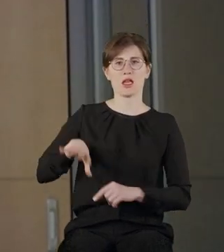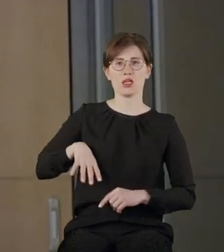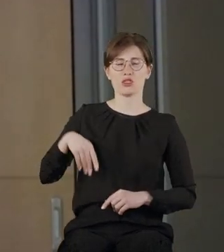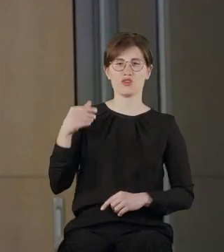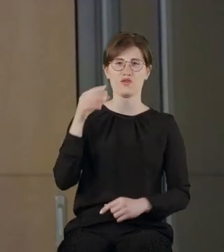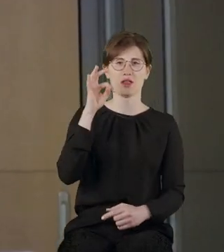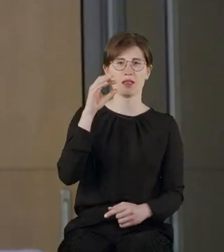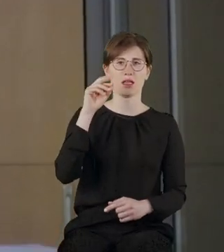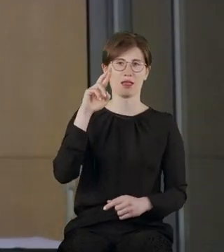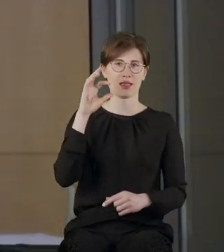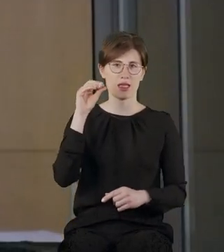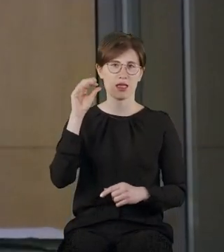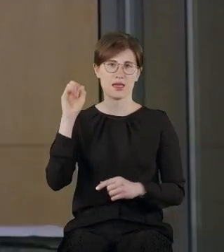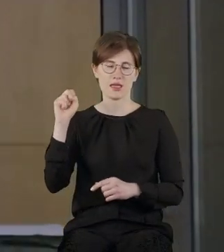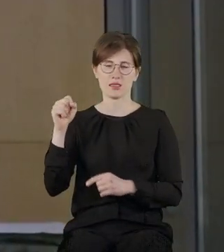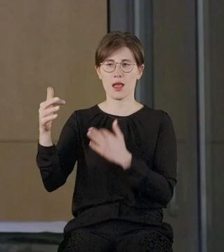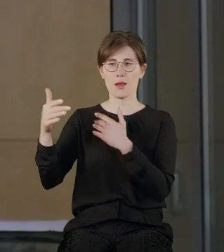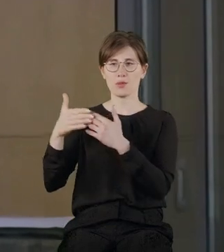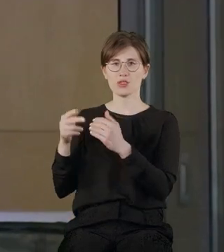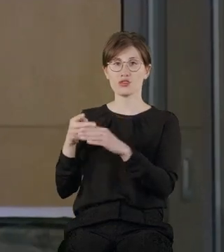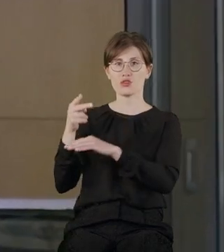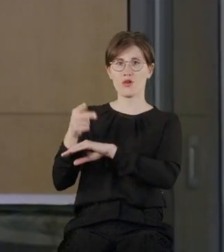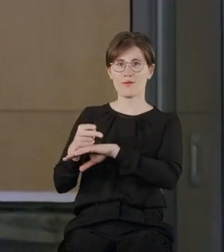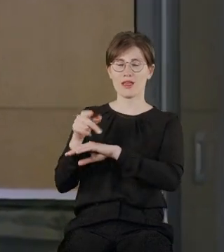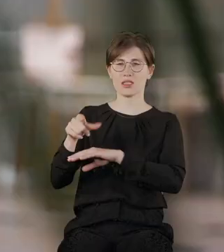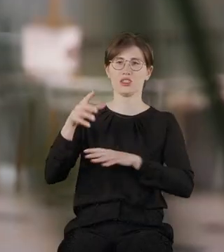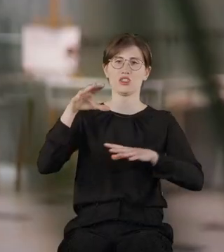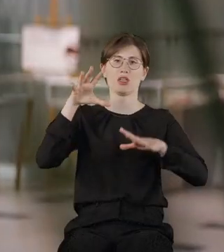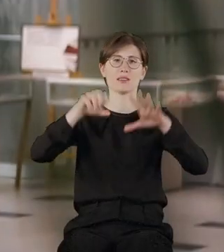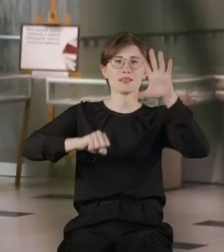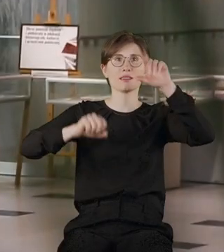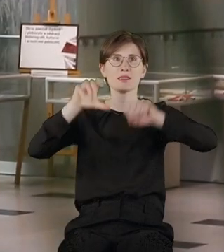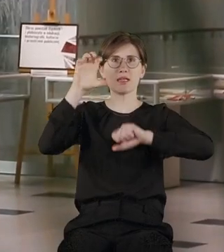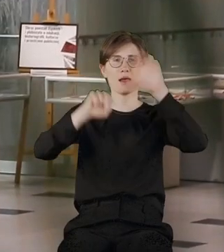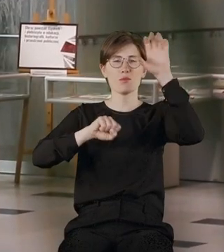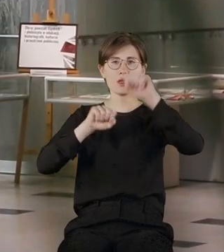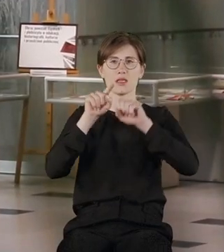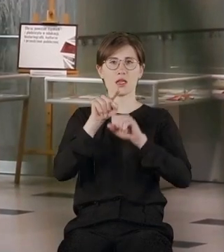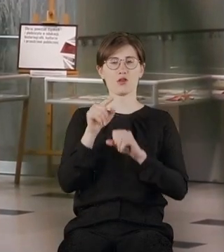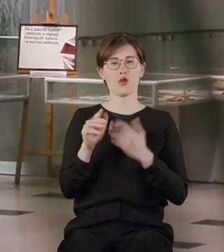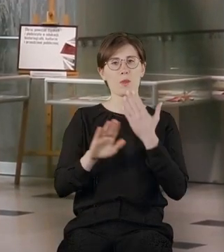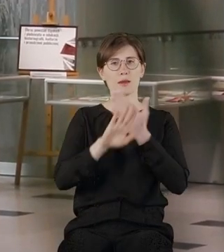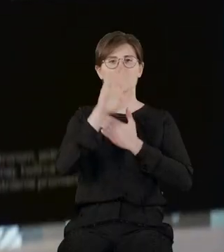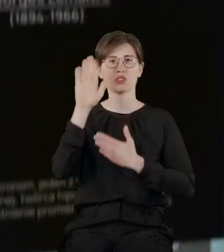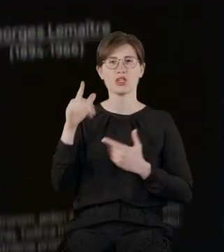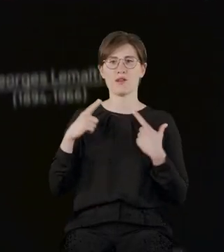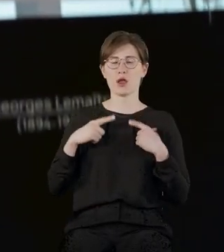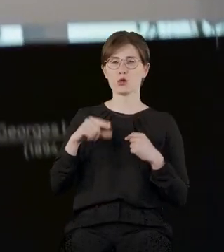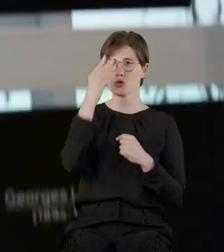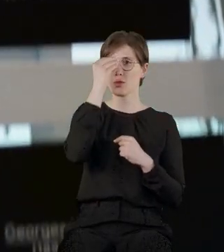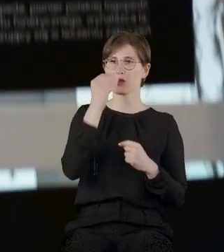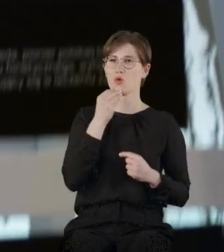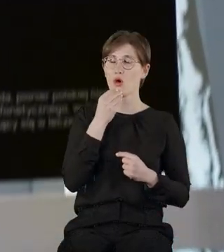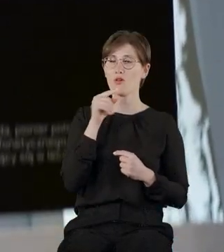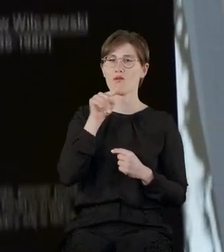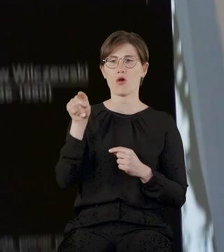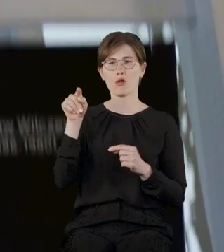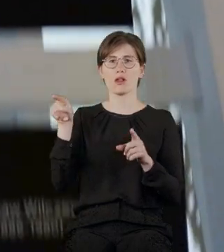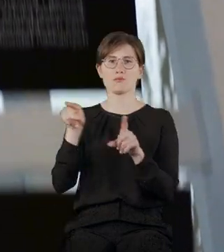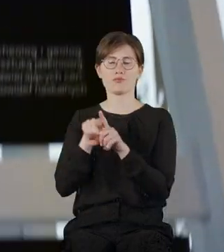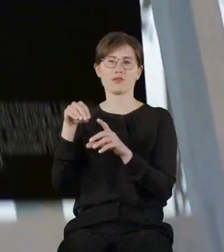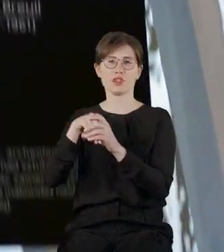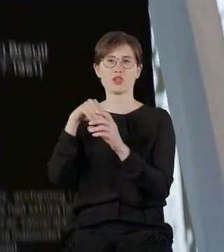Dzieciątka Jezus. W pobliżu wejścia do kaplicy znajduje się drabina przedstawiająca osoby duchowne będące równocześnie wybitnymi